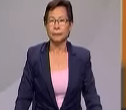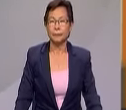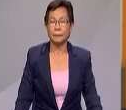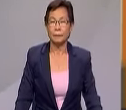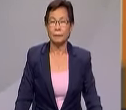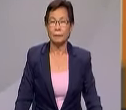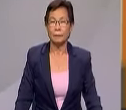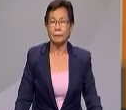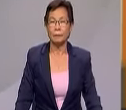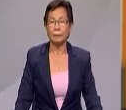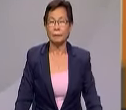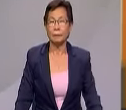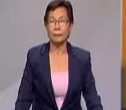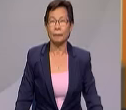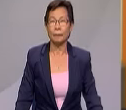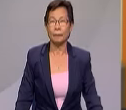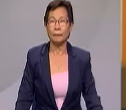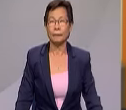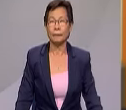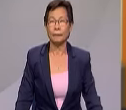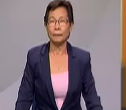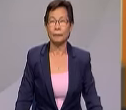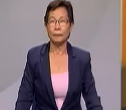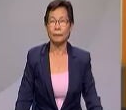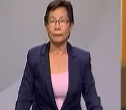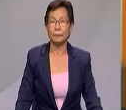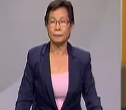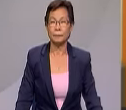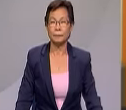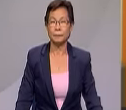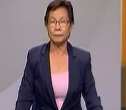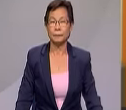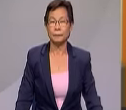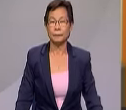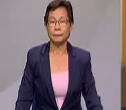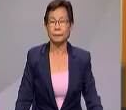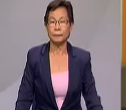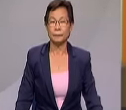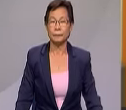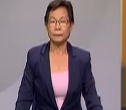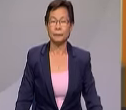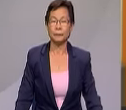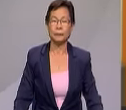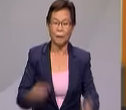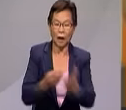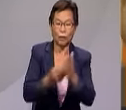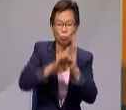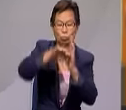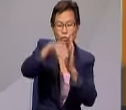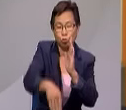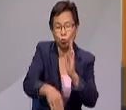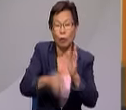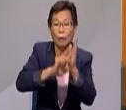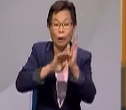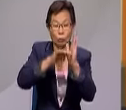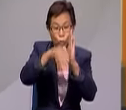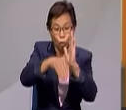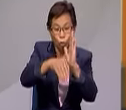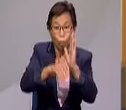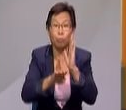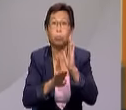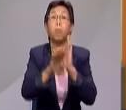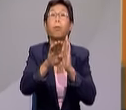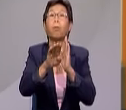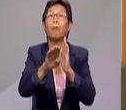Berada dalam tren aliran menurun. Walau bagaimanapun, aliran menurun ini telah dipecahkan